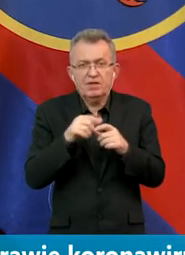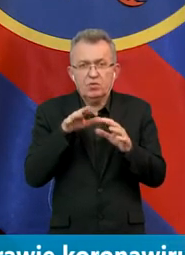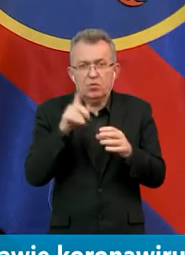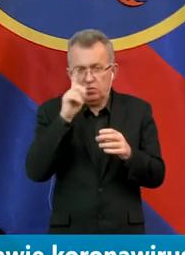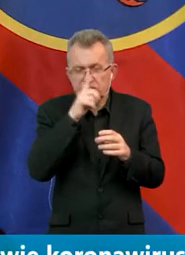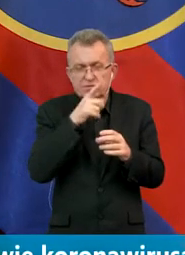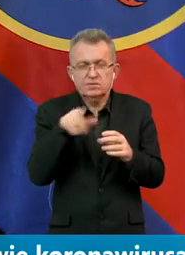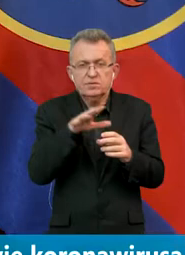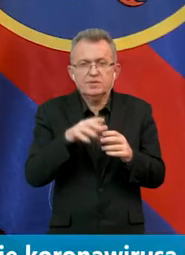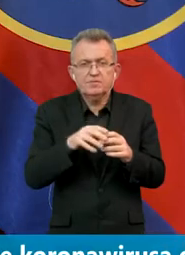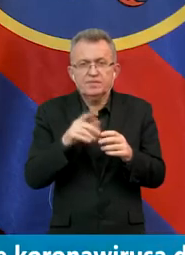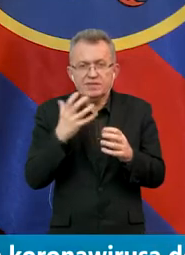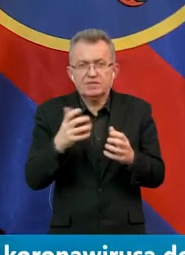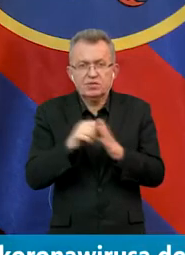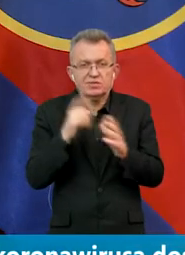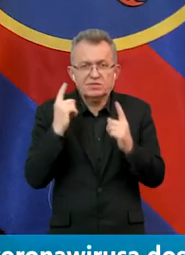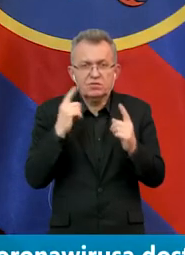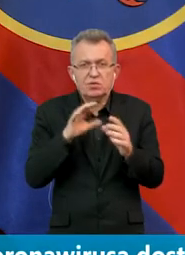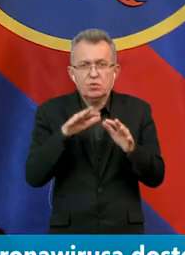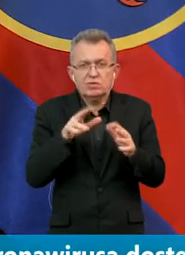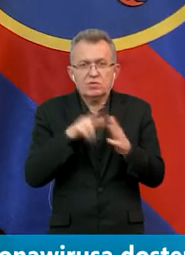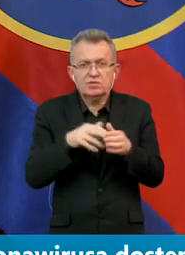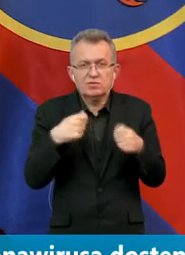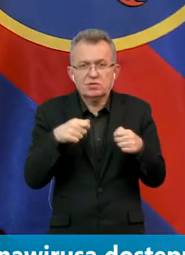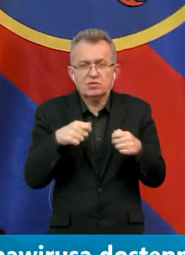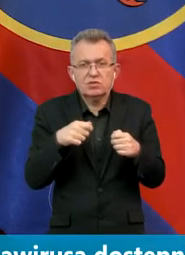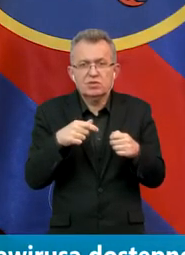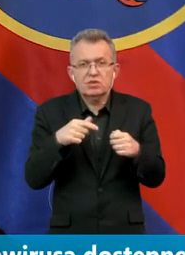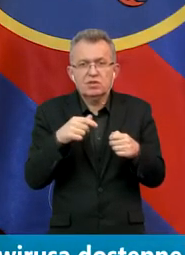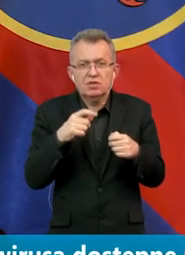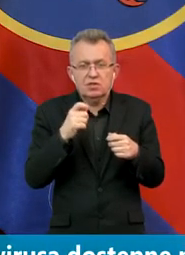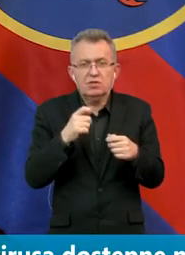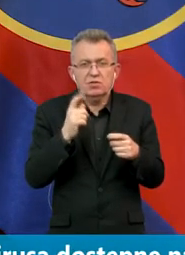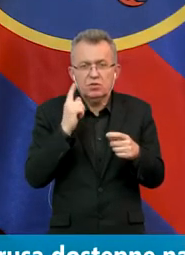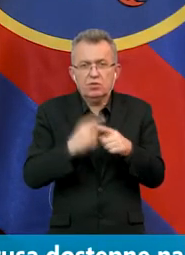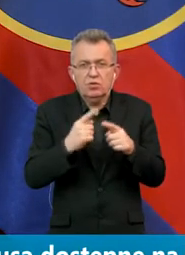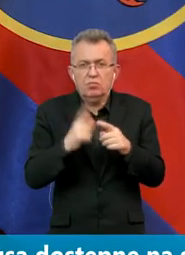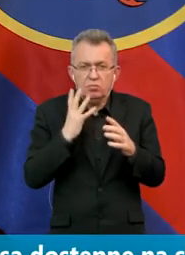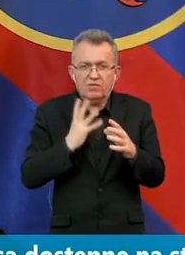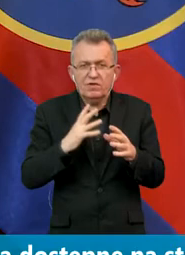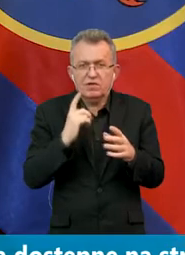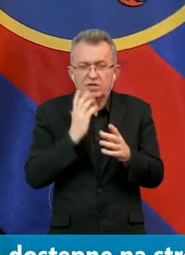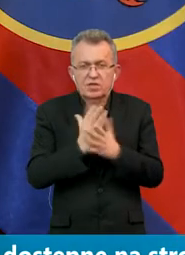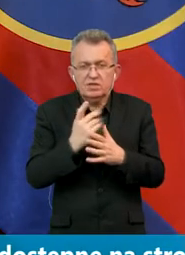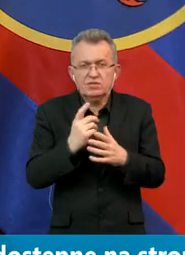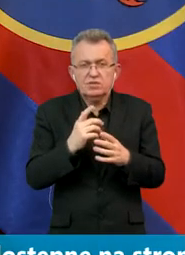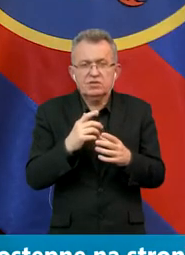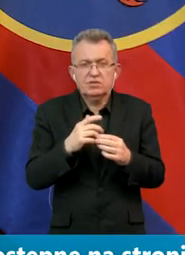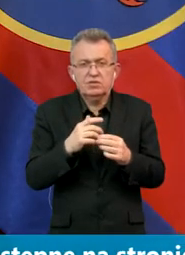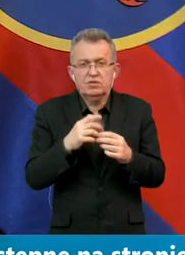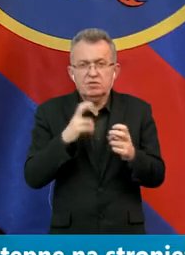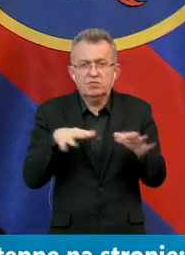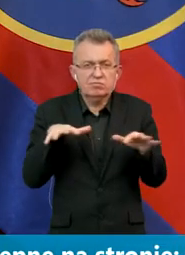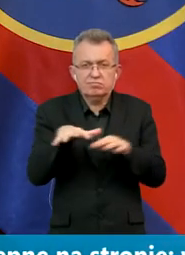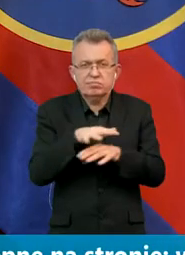też daje nam sygnały, że za dużo robimy na ulicach Szczecina i że powinniśmy trochę wyhamować to tempo, ponieważ poruszamy